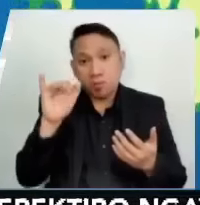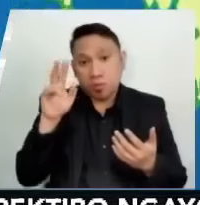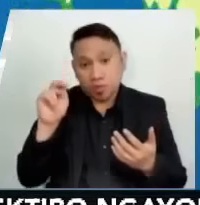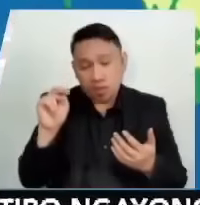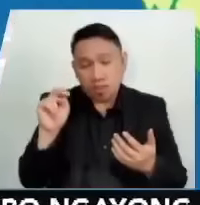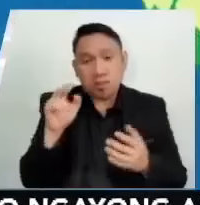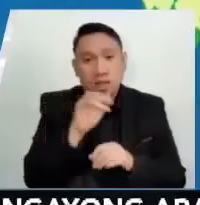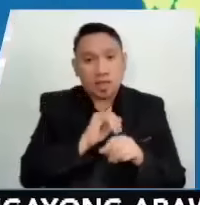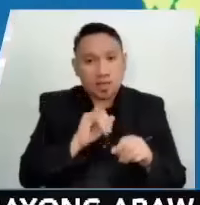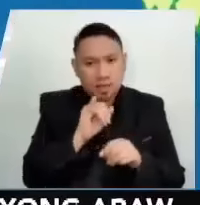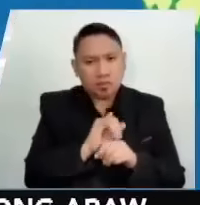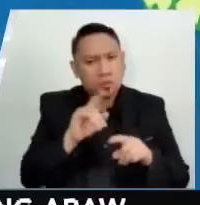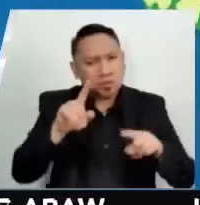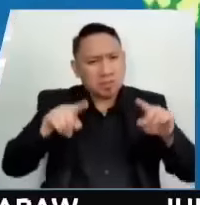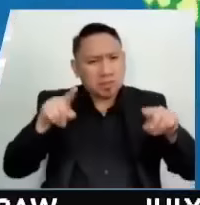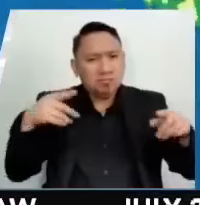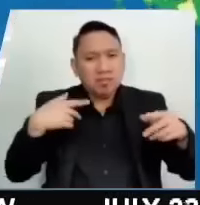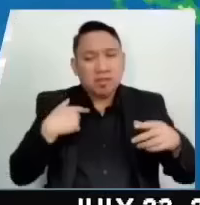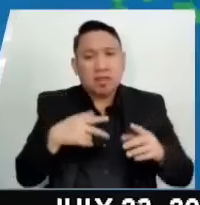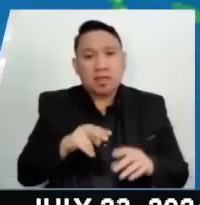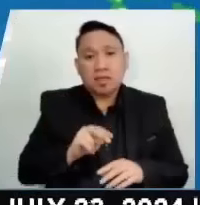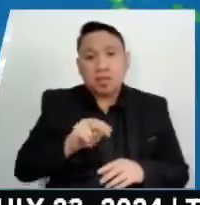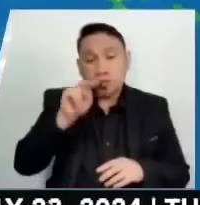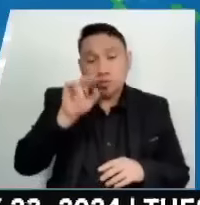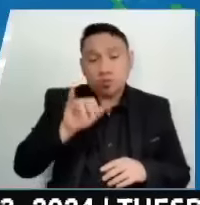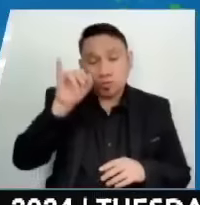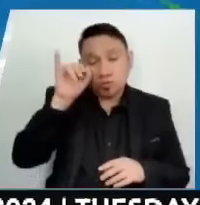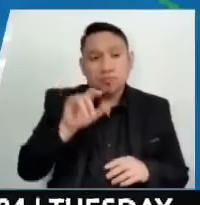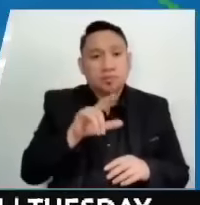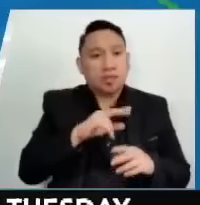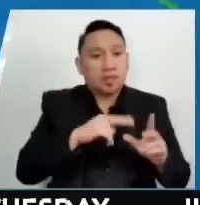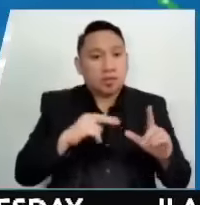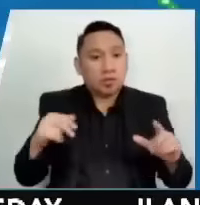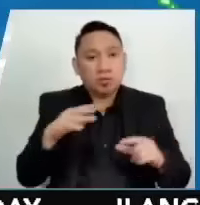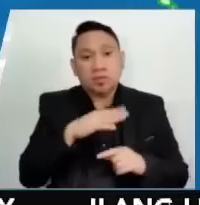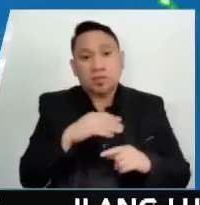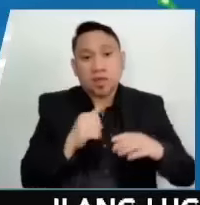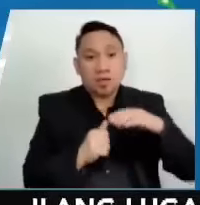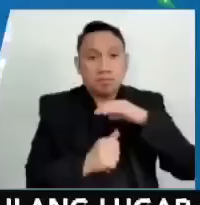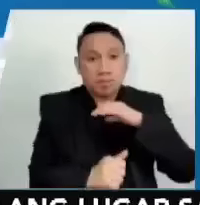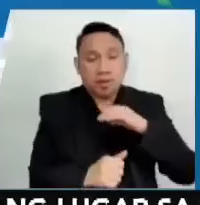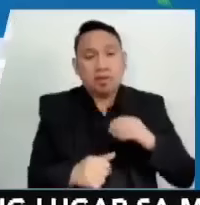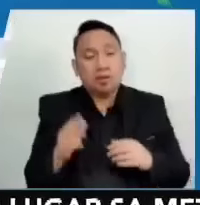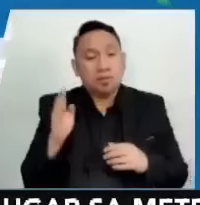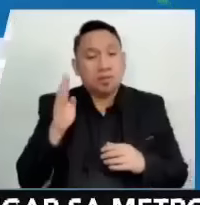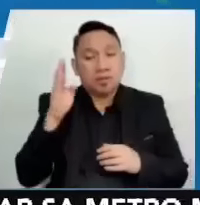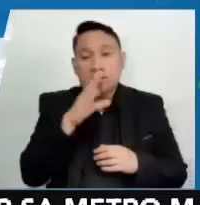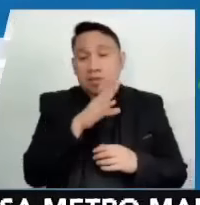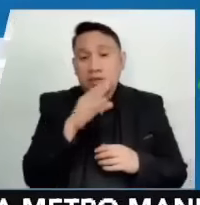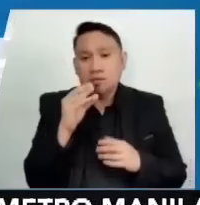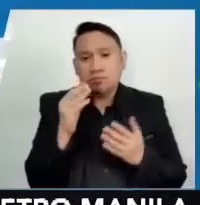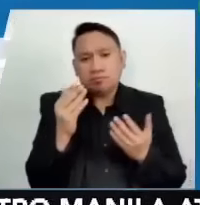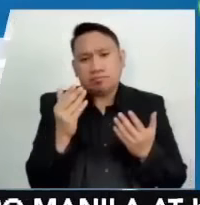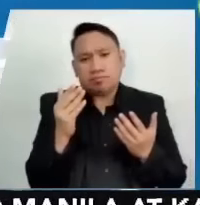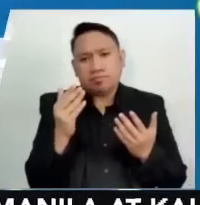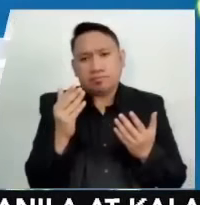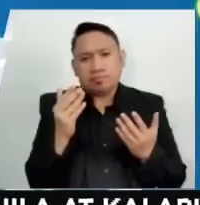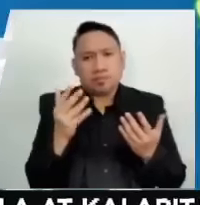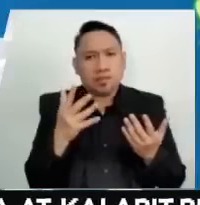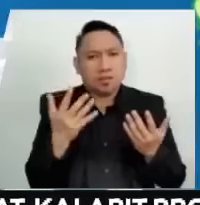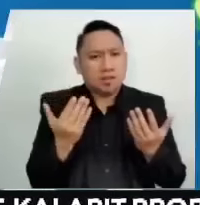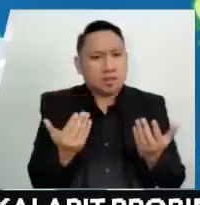Sa may Ilocos Norte naman, Ilocos Sur, La Union, Abra, Benguet, sa may Apayao at Cagayan. Although for today, nakikita